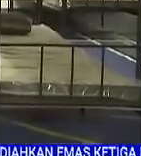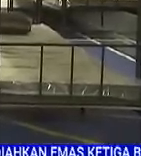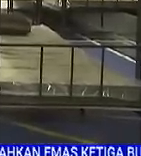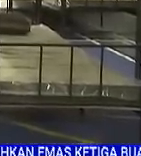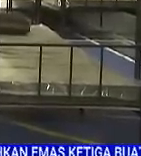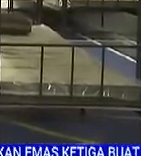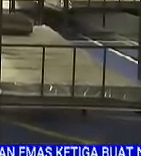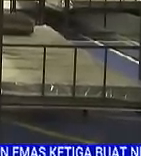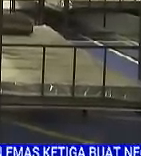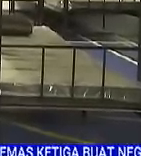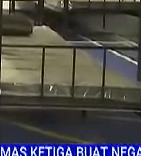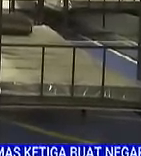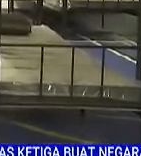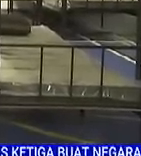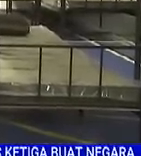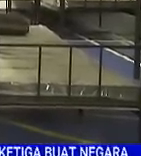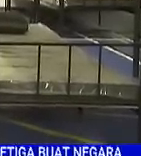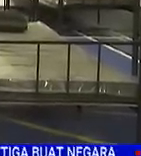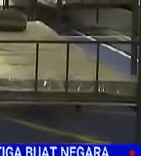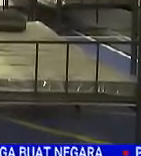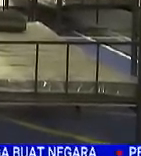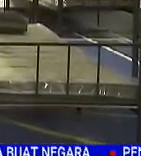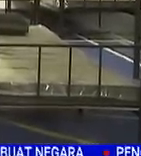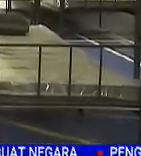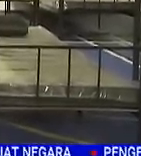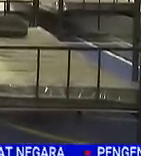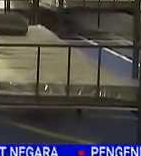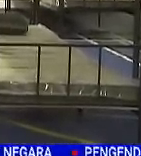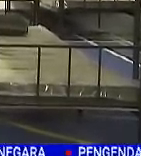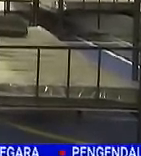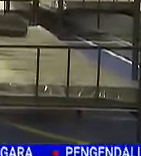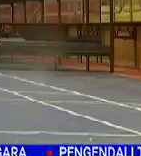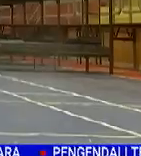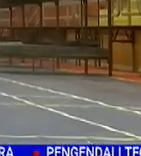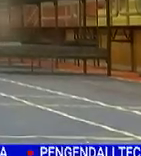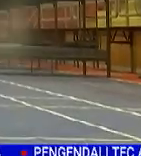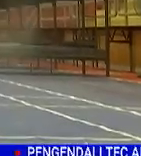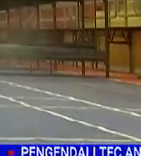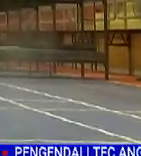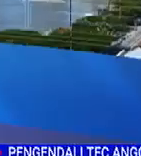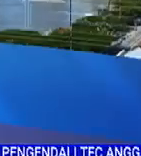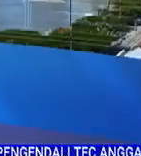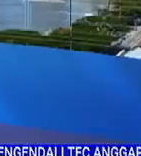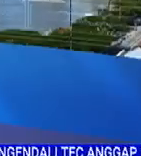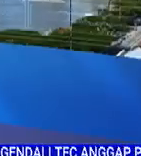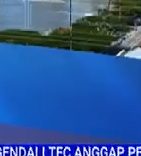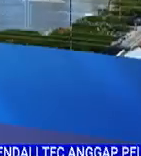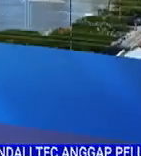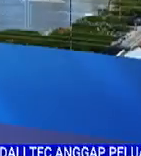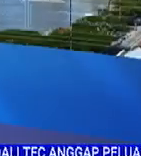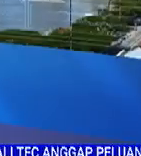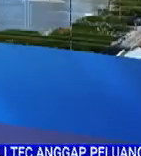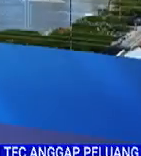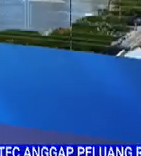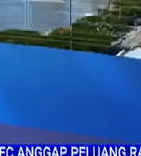sebanyak 136 kes yang masih dalam rawatan dan pengawasan perubatan dilaporkan di daerah ba saudara